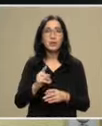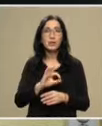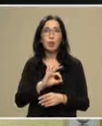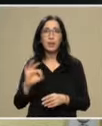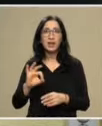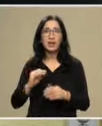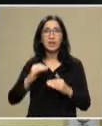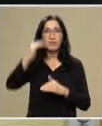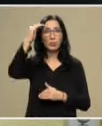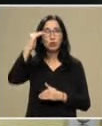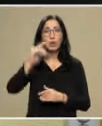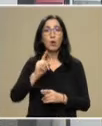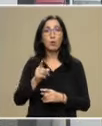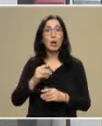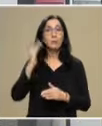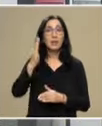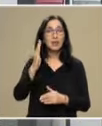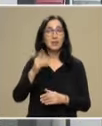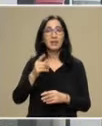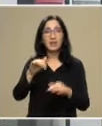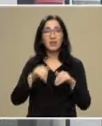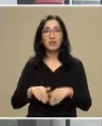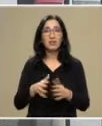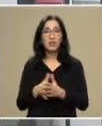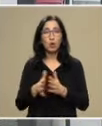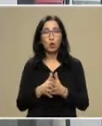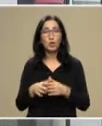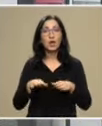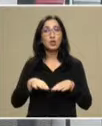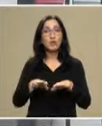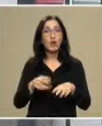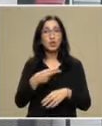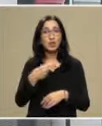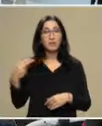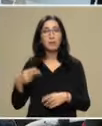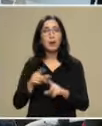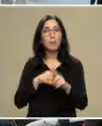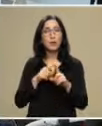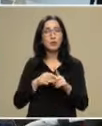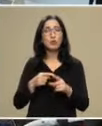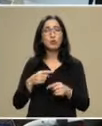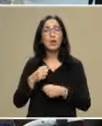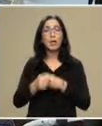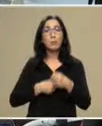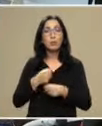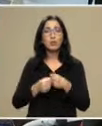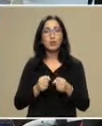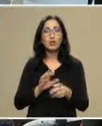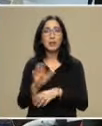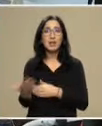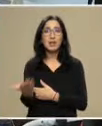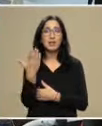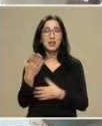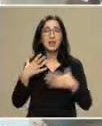височина. Оттам нататък идват хората. В шивашката фирма на Миглена Христова месечно се произвеждат 15 000 рокли и сака